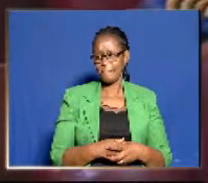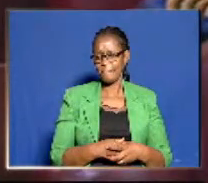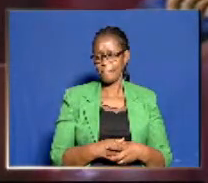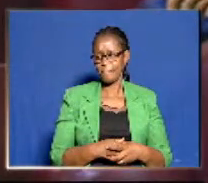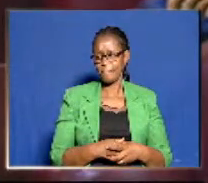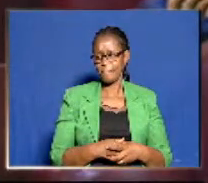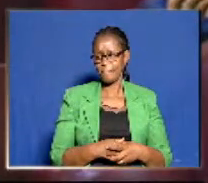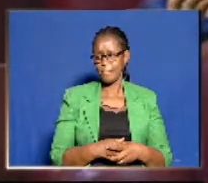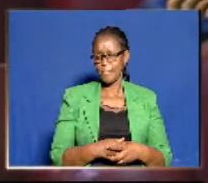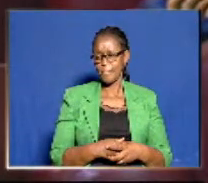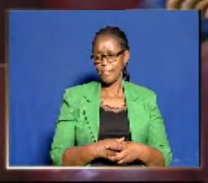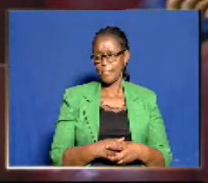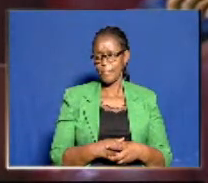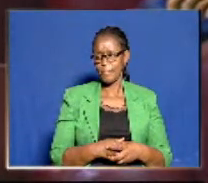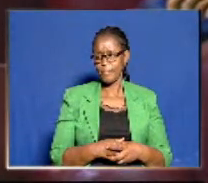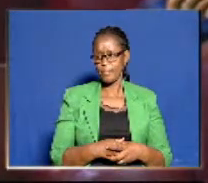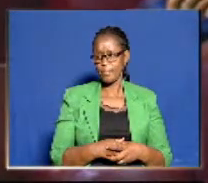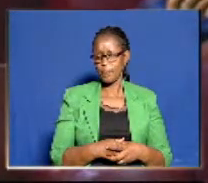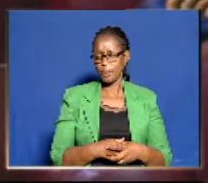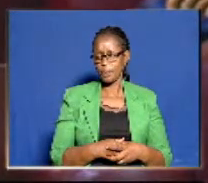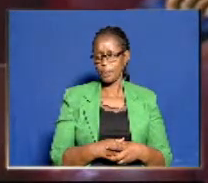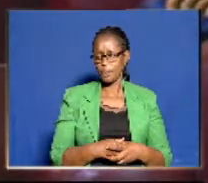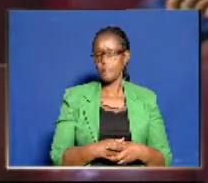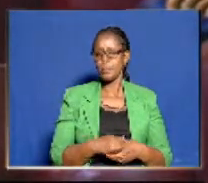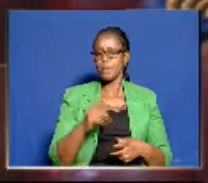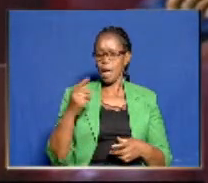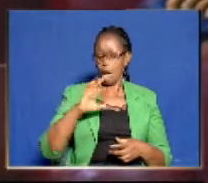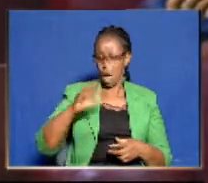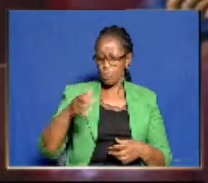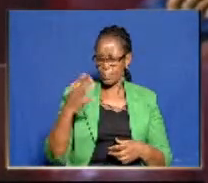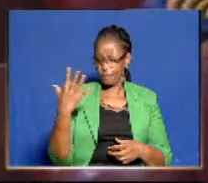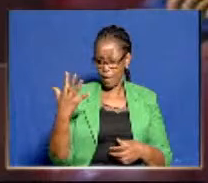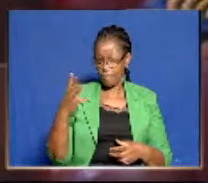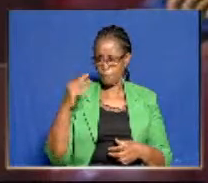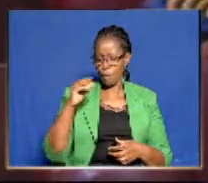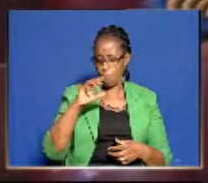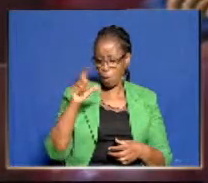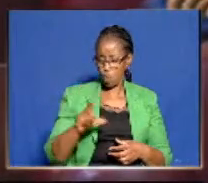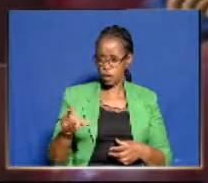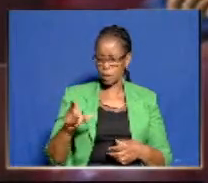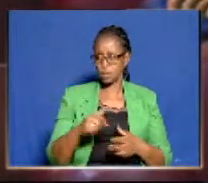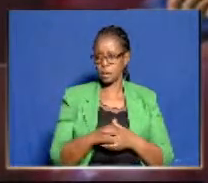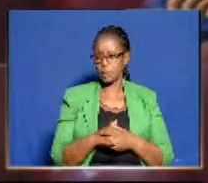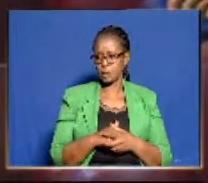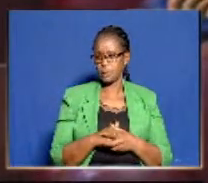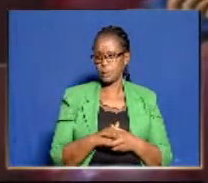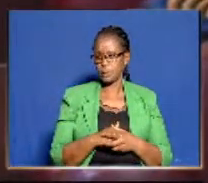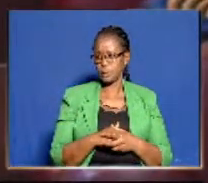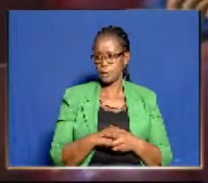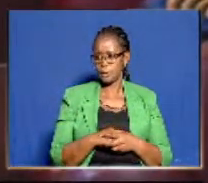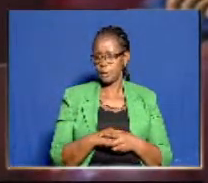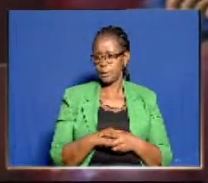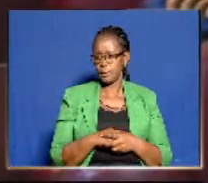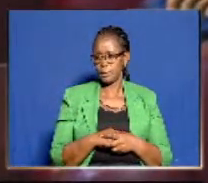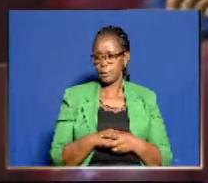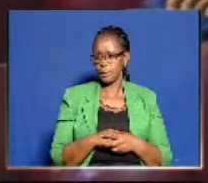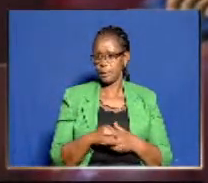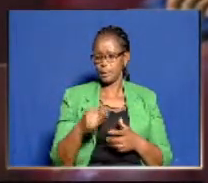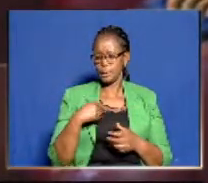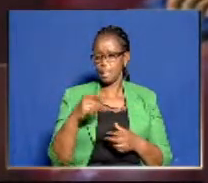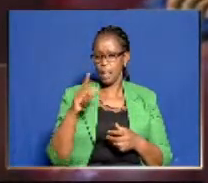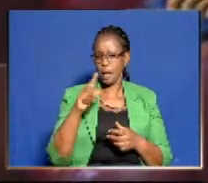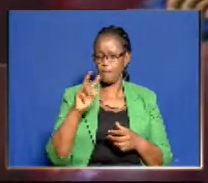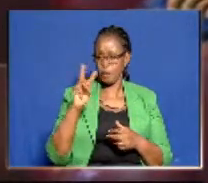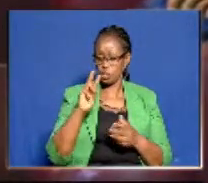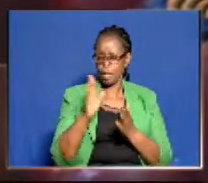county 5 za coast, na pia upande wa Lake Victoria hata Lake Naivasha.